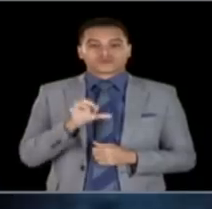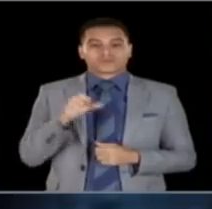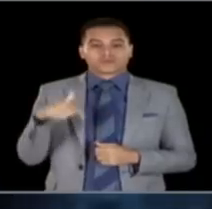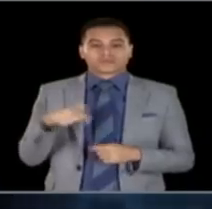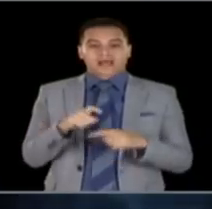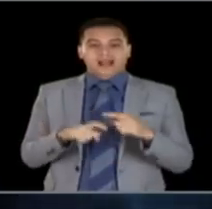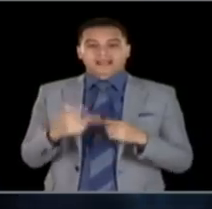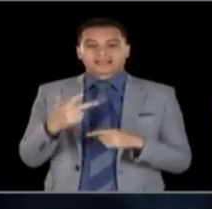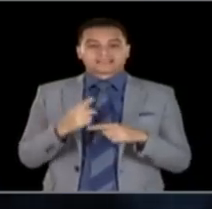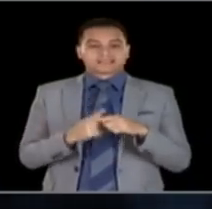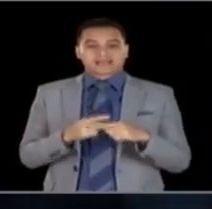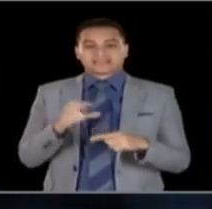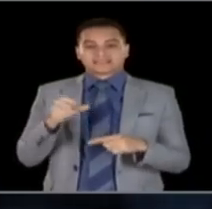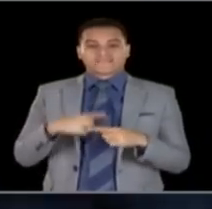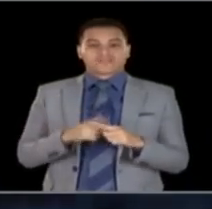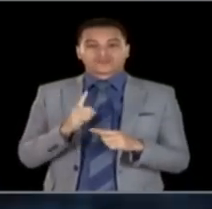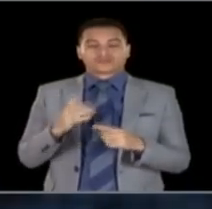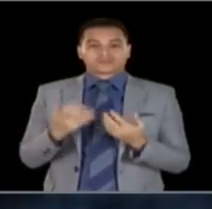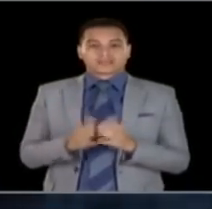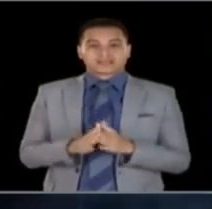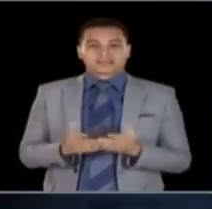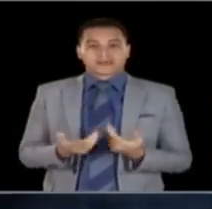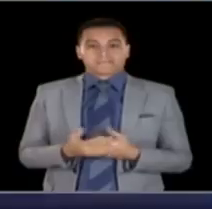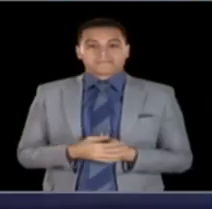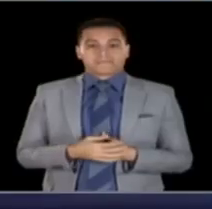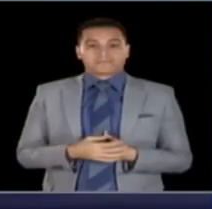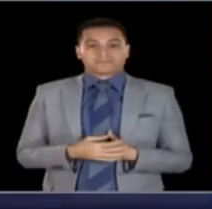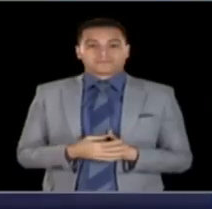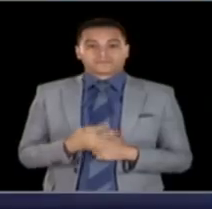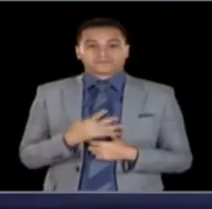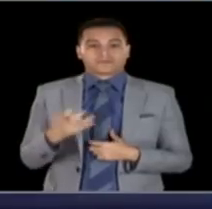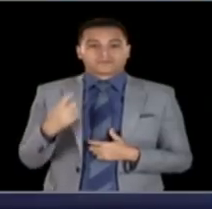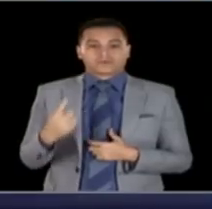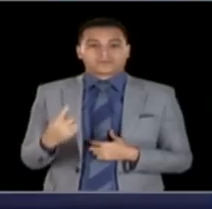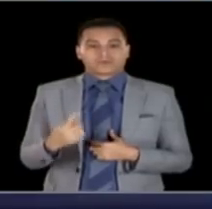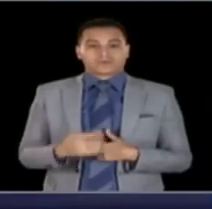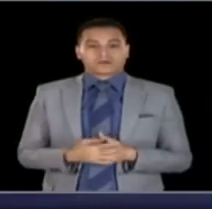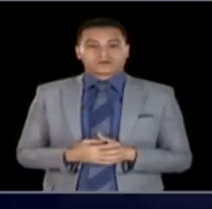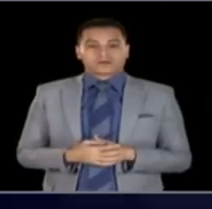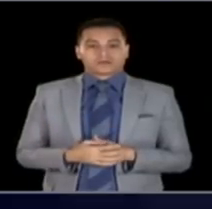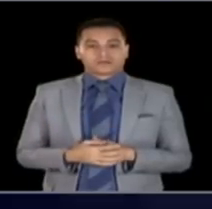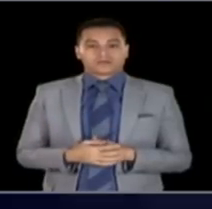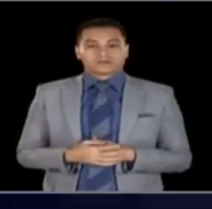906 على 3. ياه إجابتك 401.